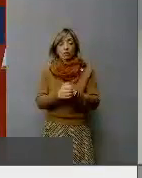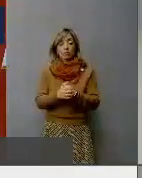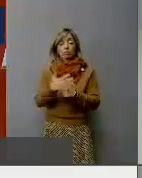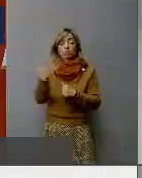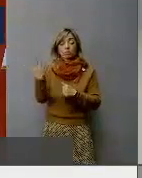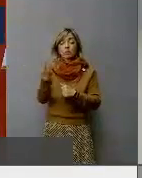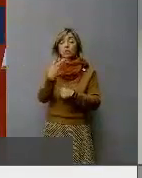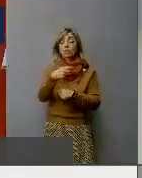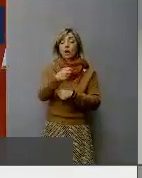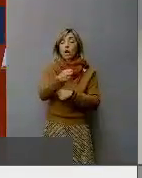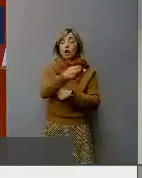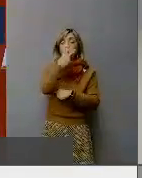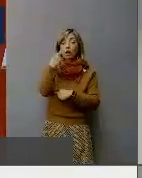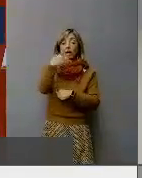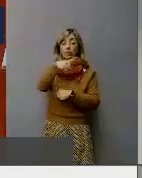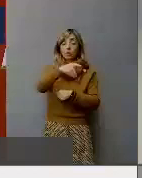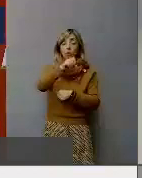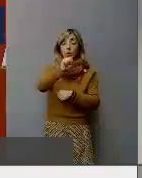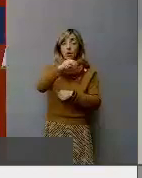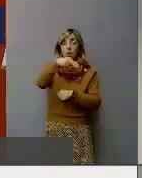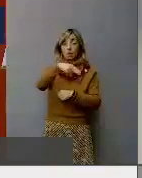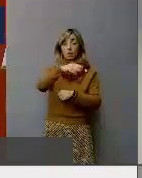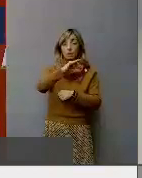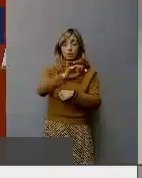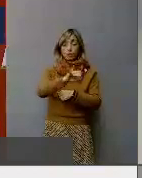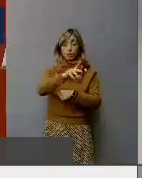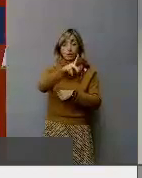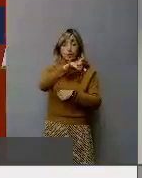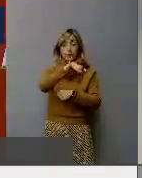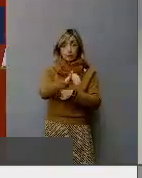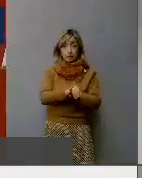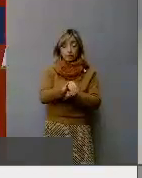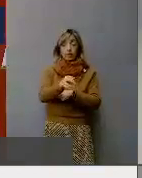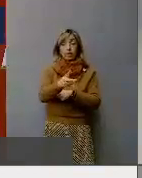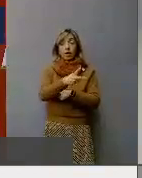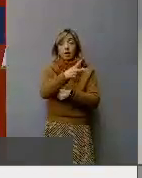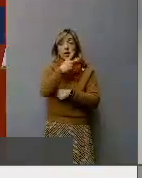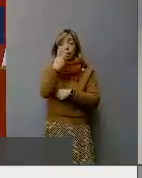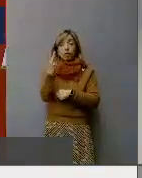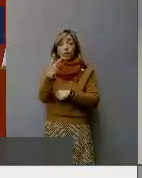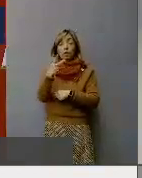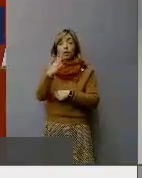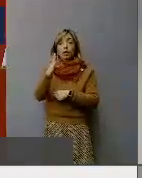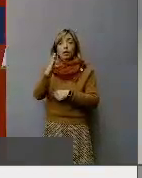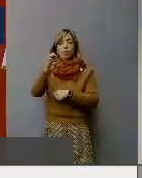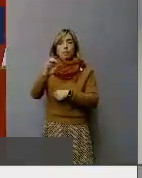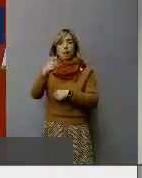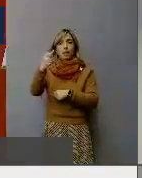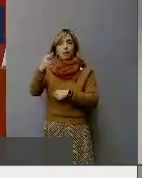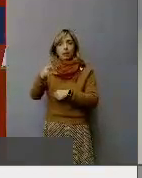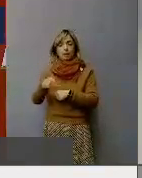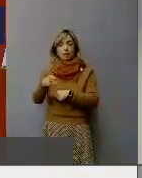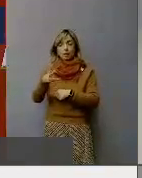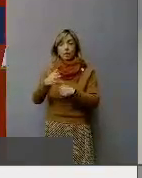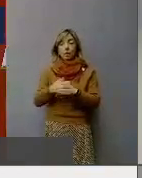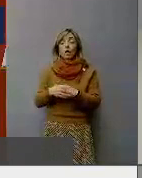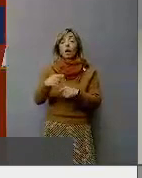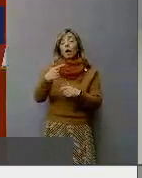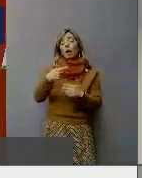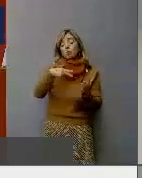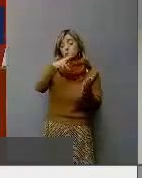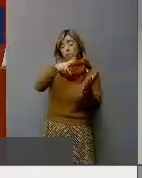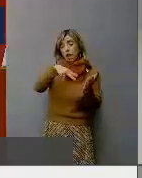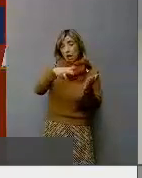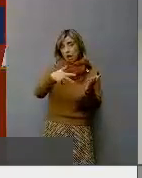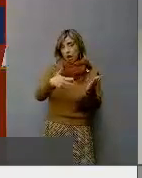l'avvocato pamphili provocato l'avvocato in particolare l'avvocato bet e quindi league o per letti